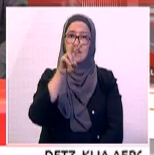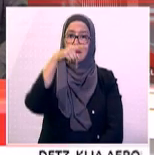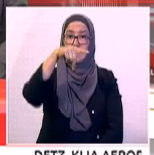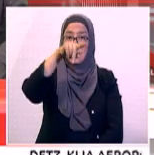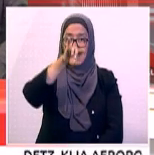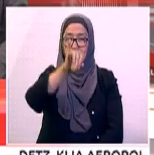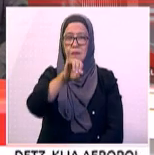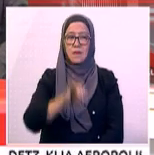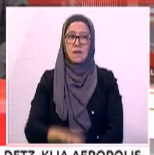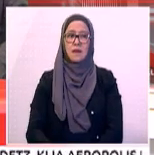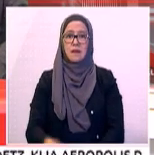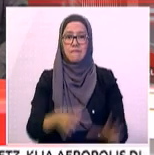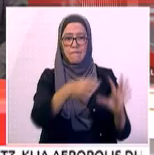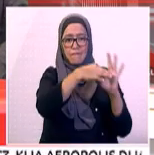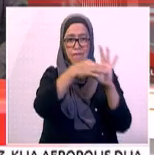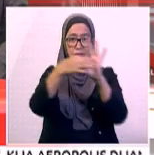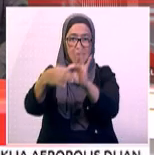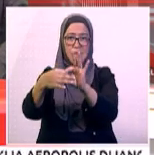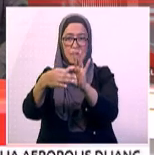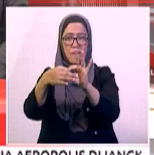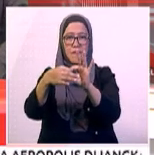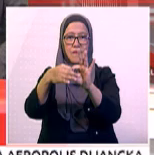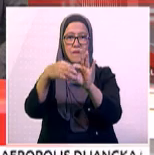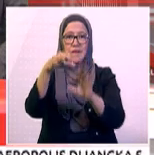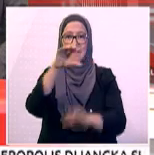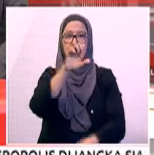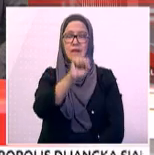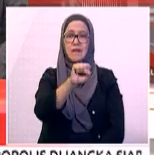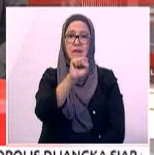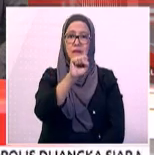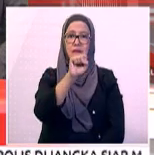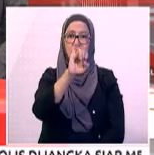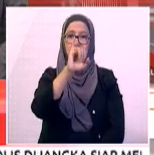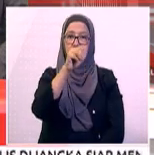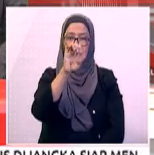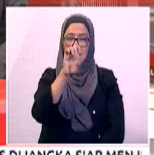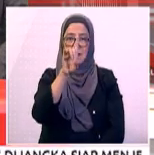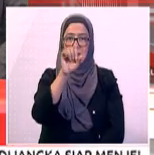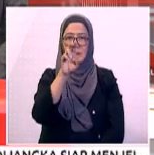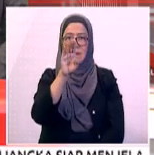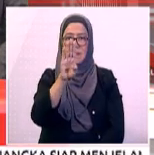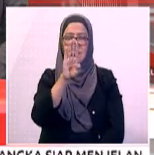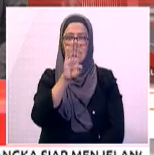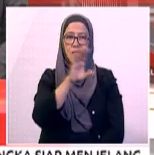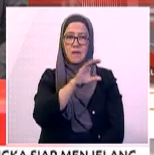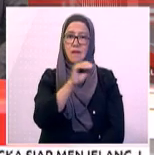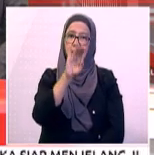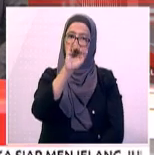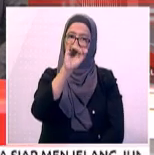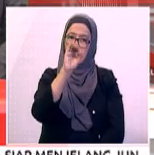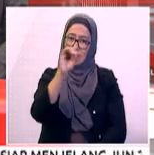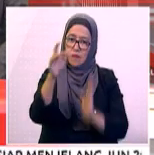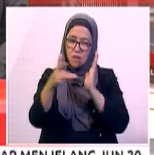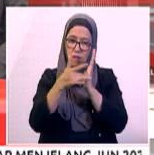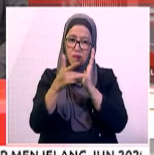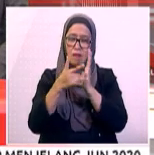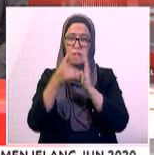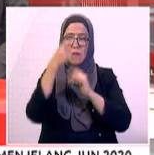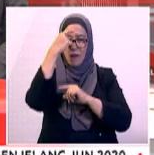FGVPI berkolaborasi dengan Sime Darby Energy Solutions dan Biotech Dynamic bagi menghasilkan gas asli